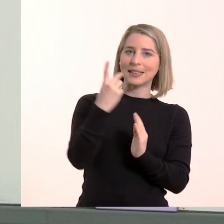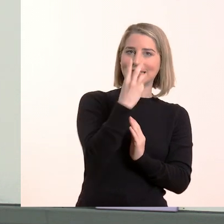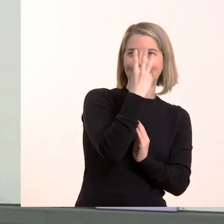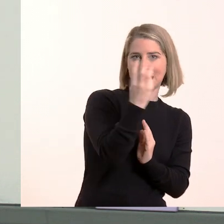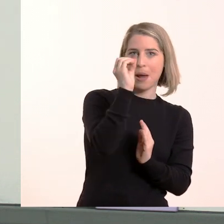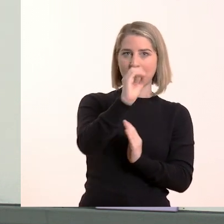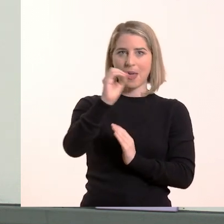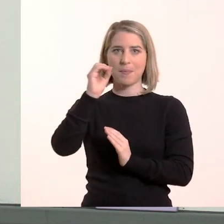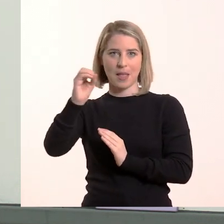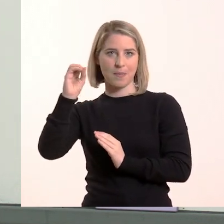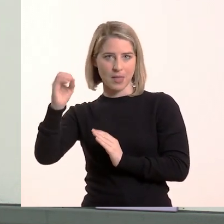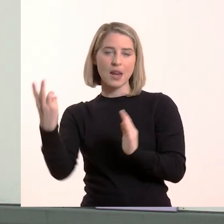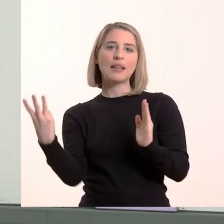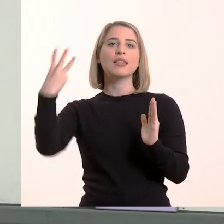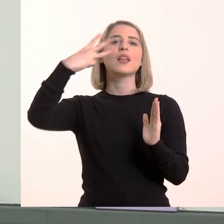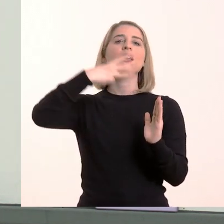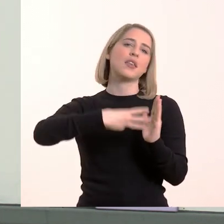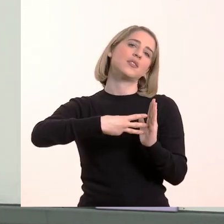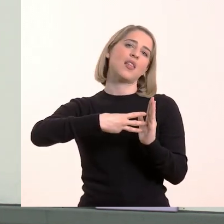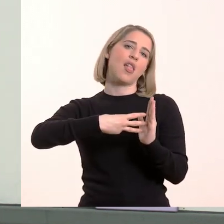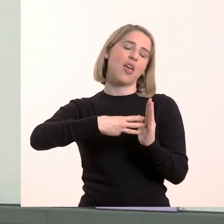3, 3.000.